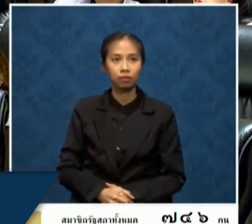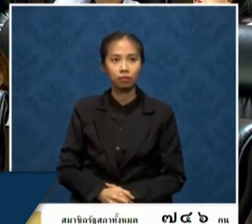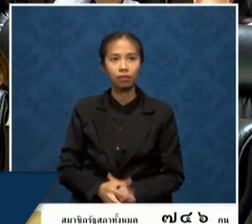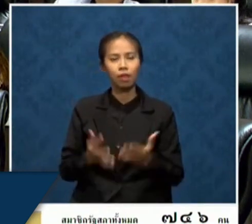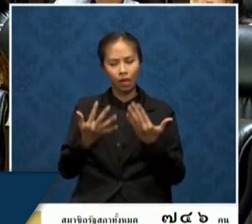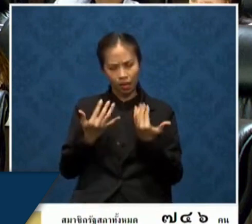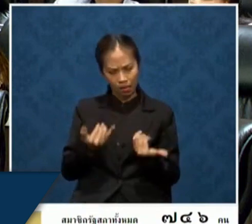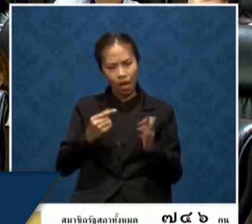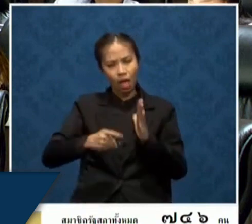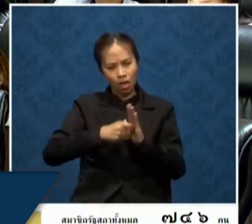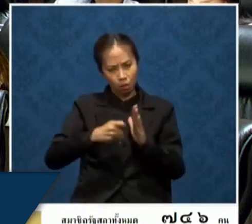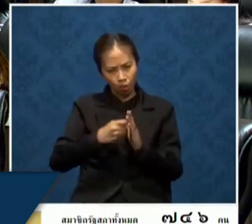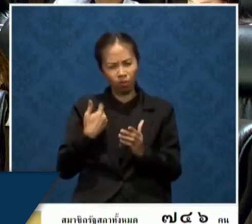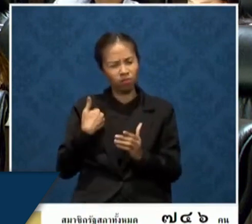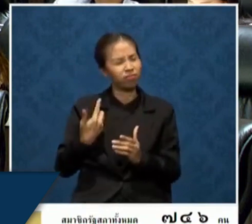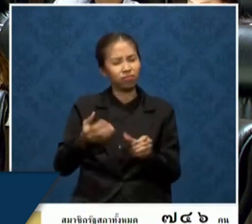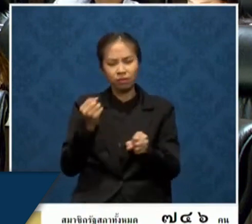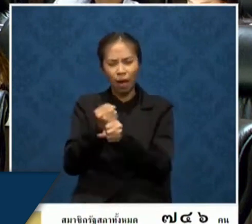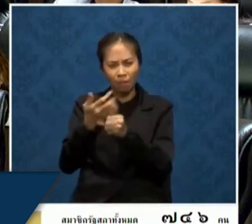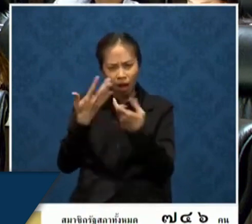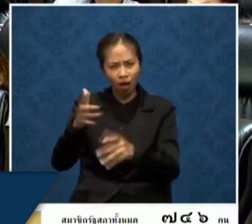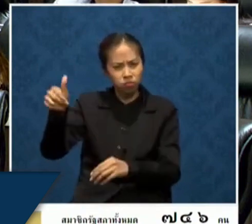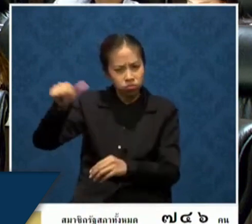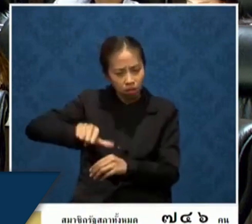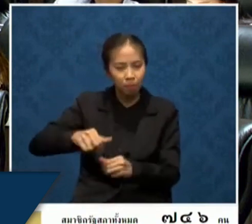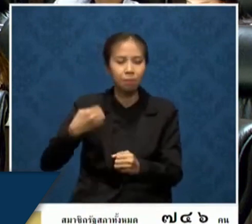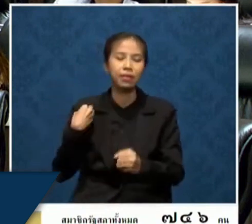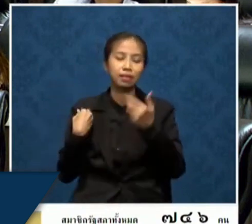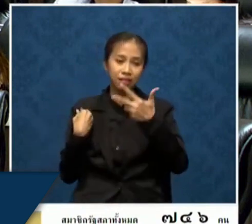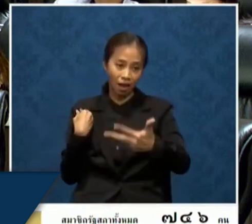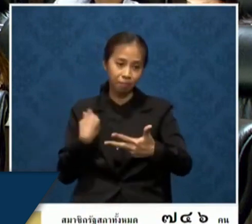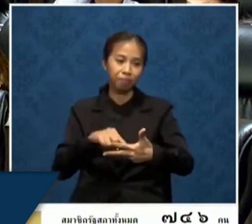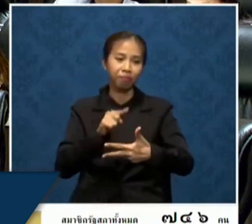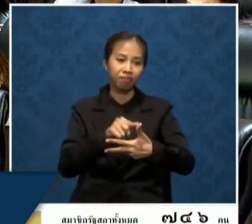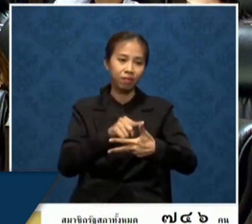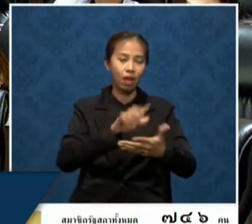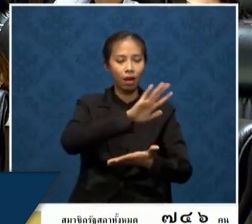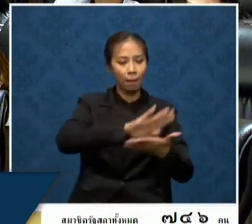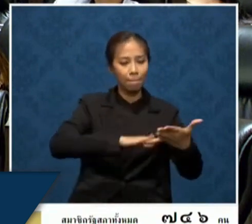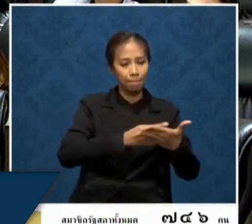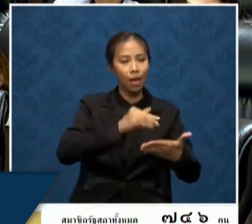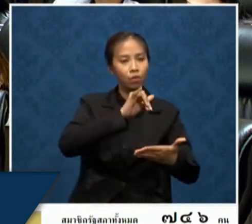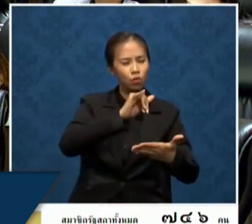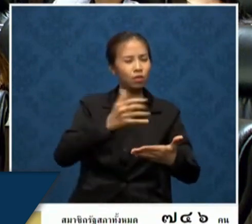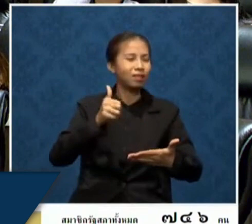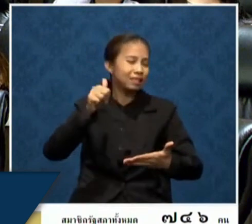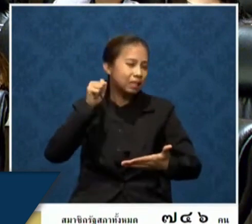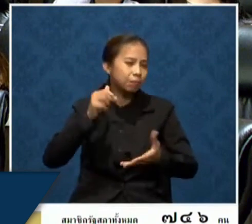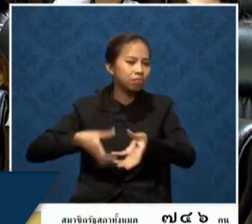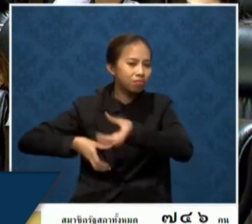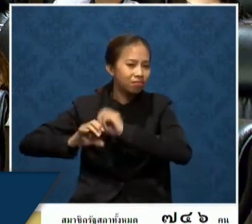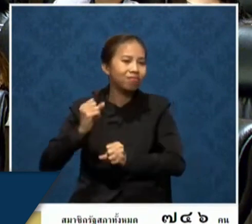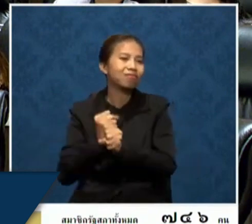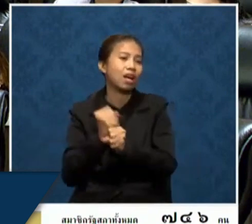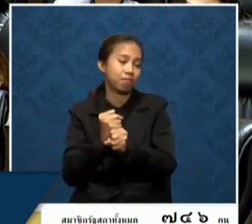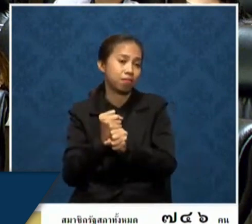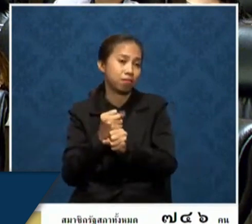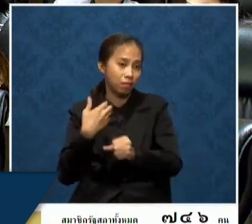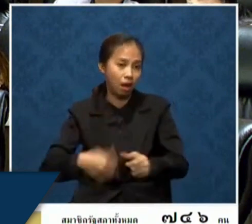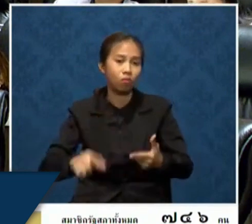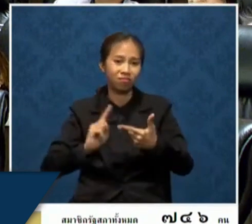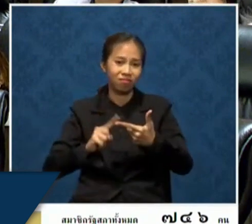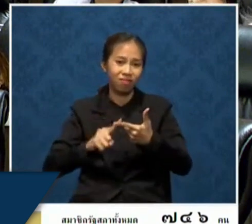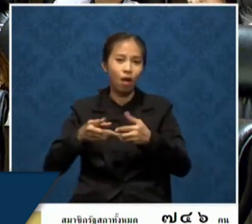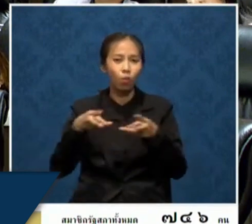ตุแห่งความล้มเหลวมี3ประการครับ1ท่านกำลังต่อยอดยุทธศาสตร์แบบเดิม2ท่านกำลังต่อยอดการรวบอำนาจแบ